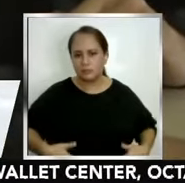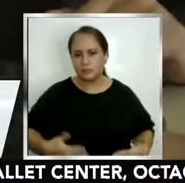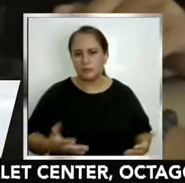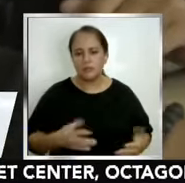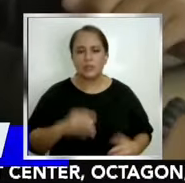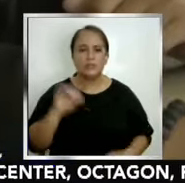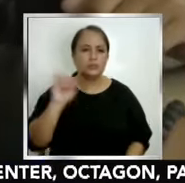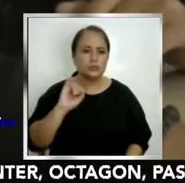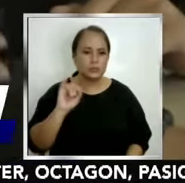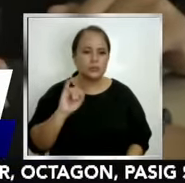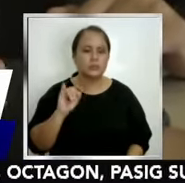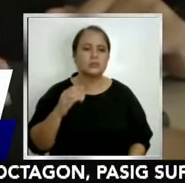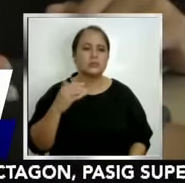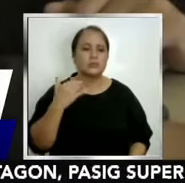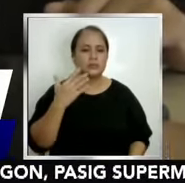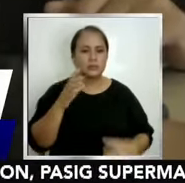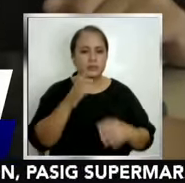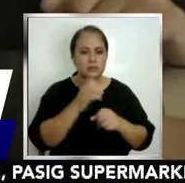death claim. So,